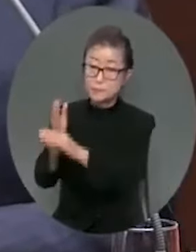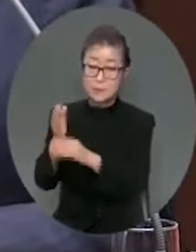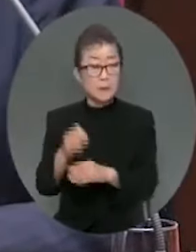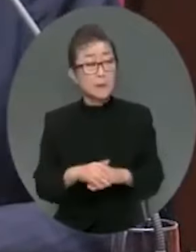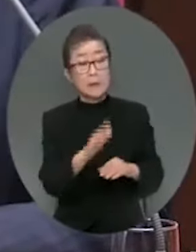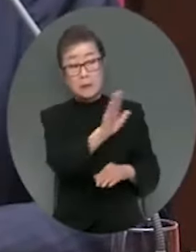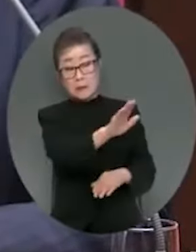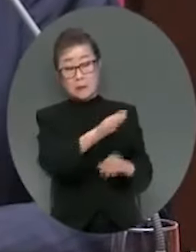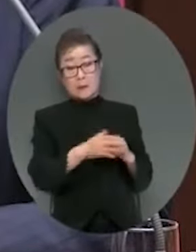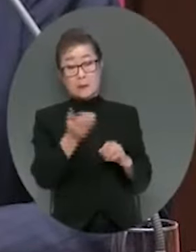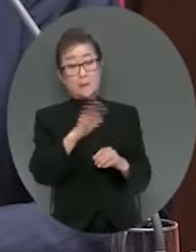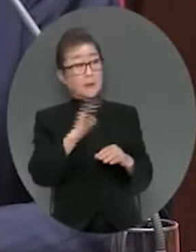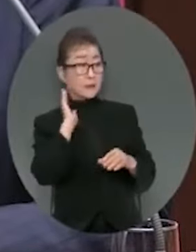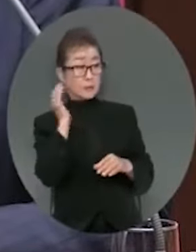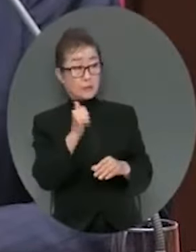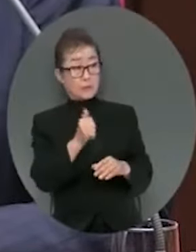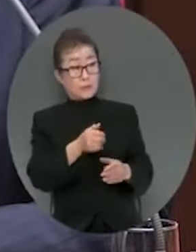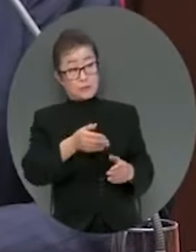경제 좋다.